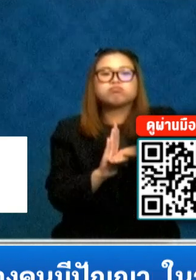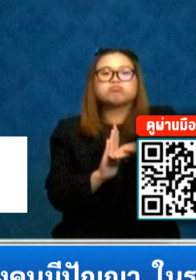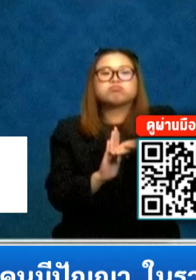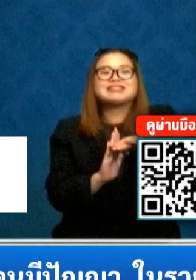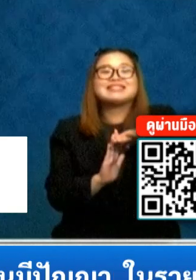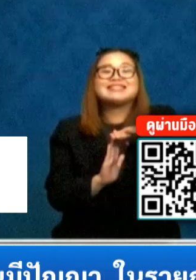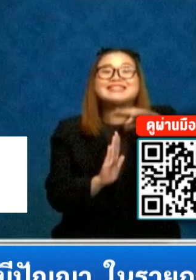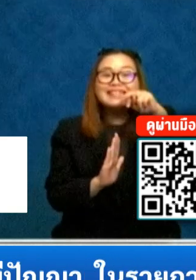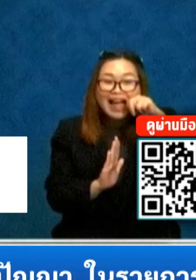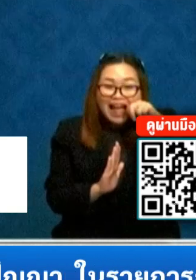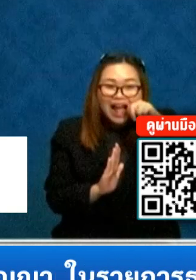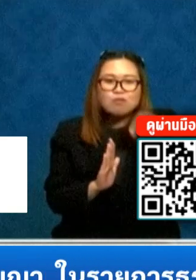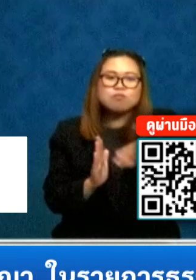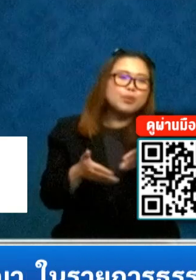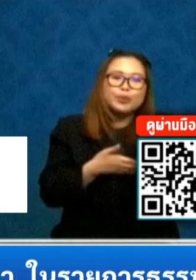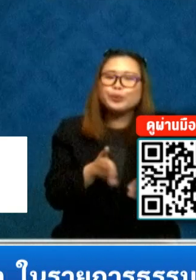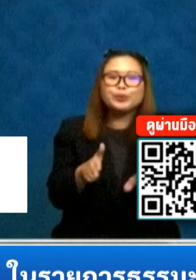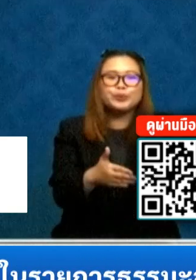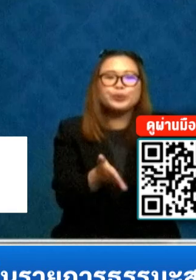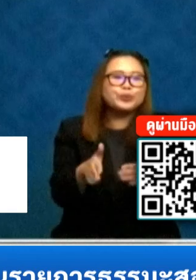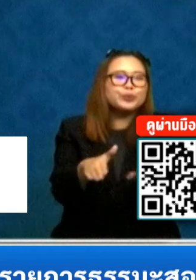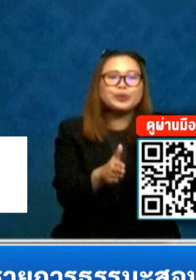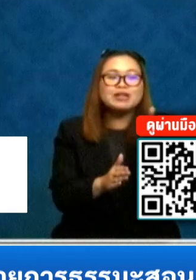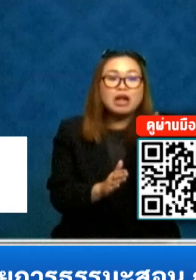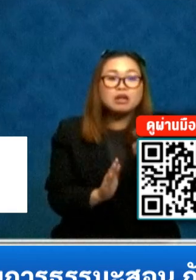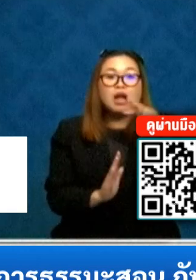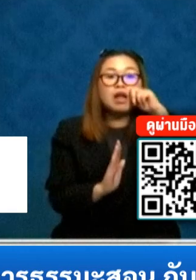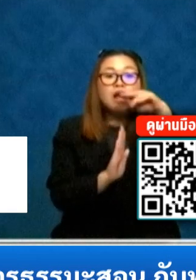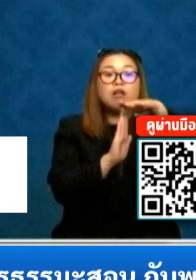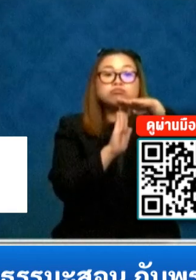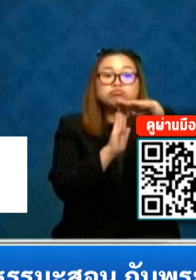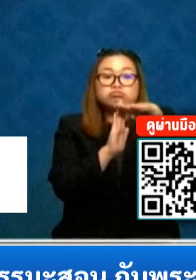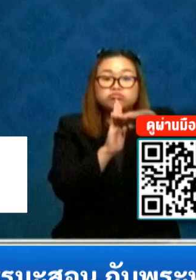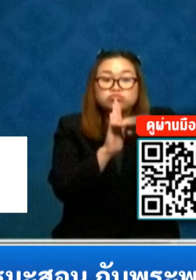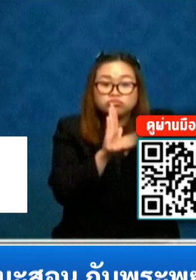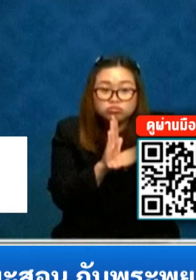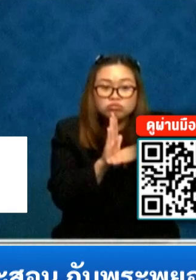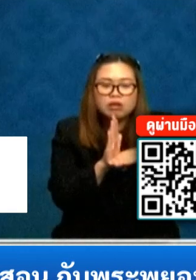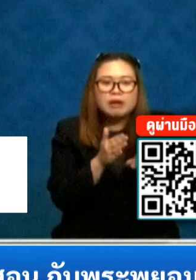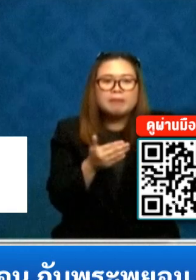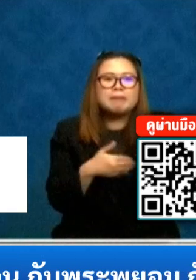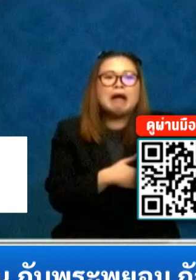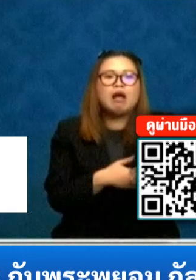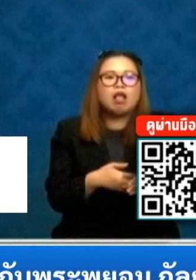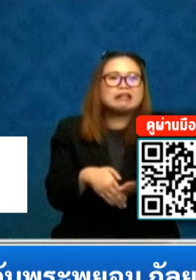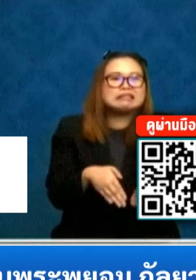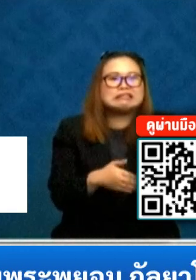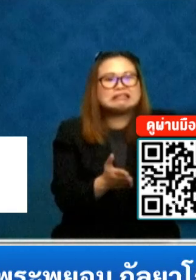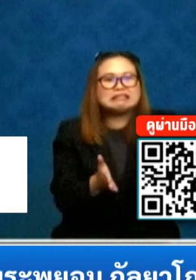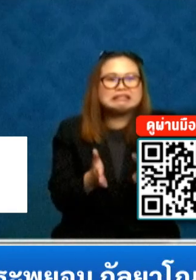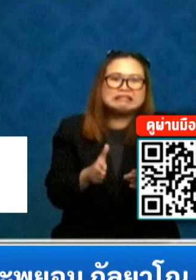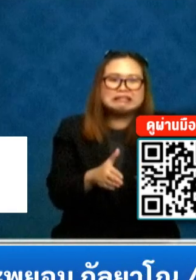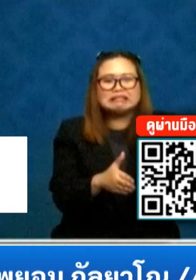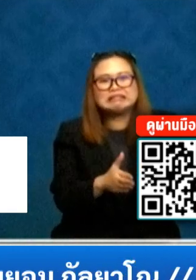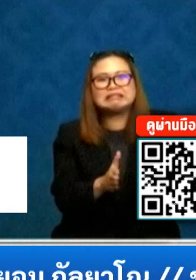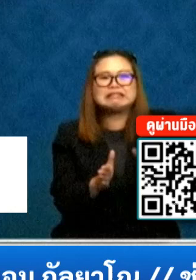ปได้ดีแต่ถ้าเมื่อไรน้ำมันลดลงเงินในระบบไม่มีปลาก็บาดเจ็บครับทั่วหน้าเลยครับใครอยู่ใน